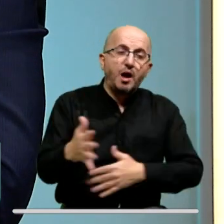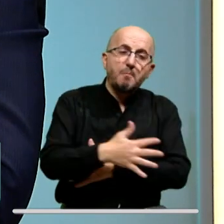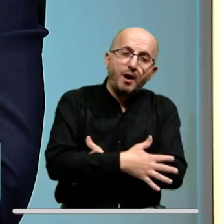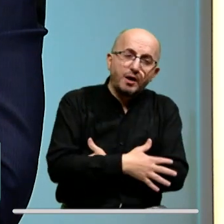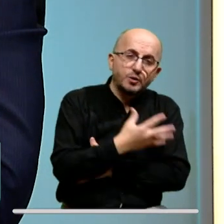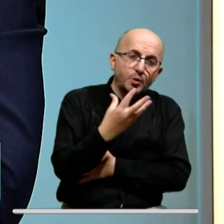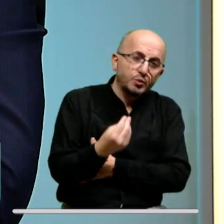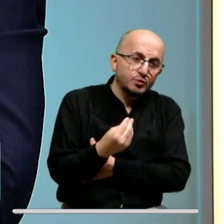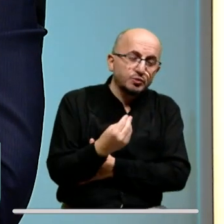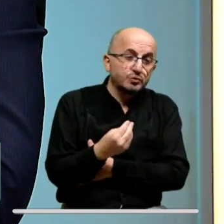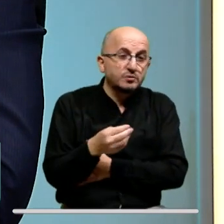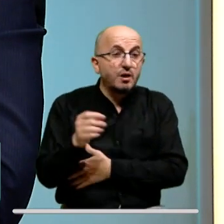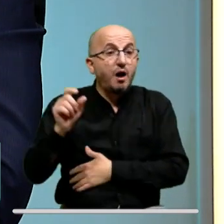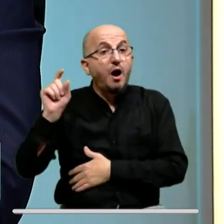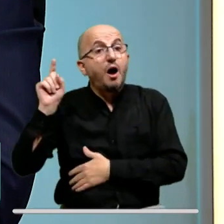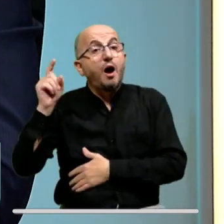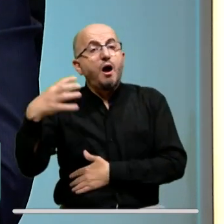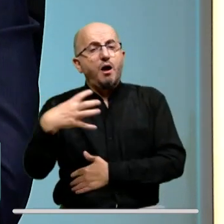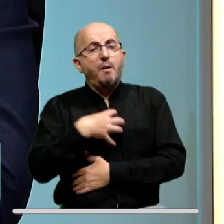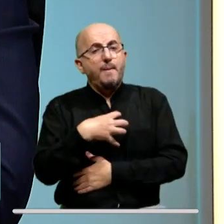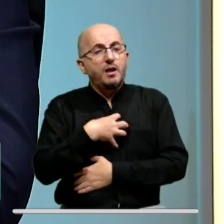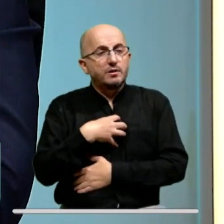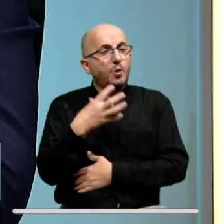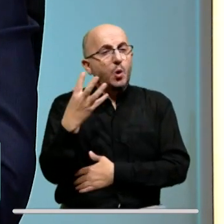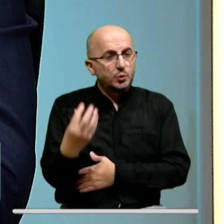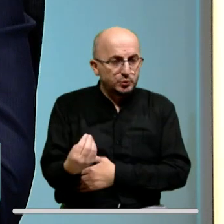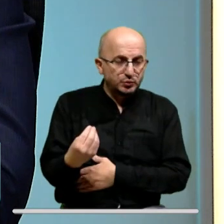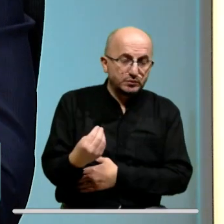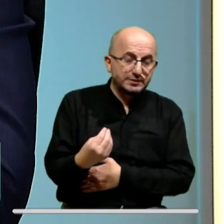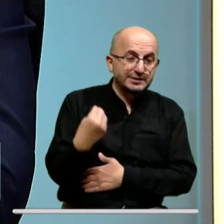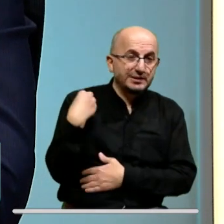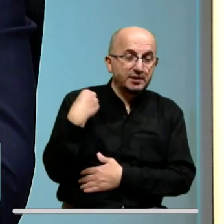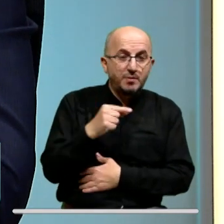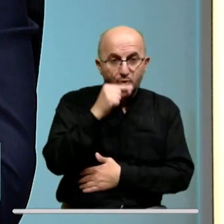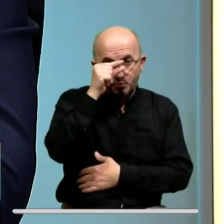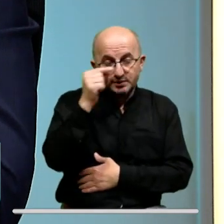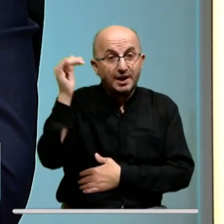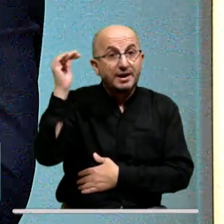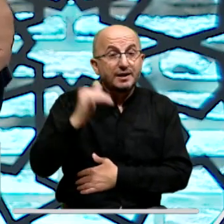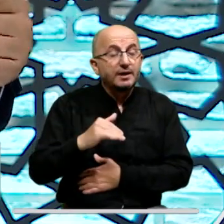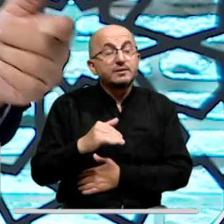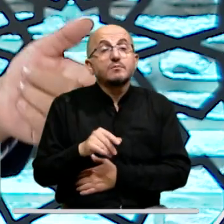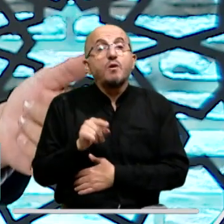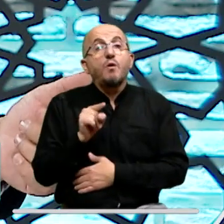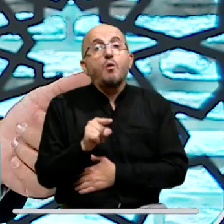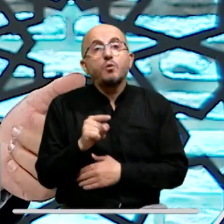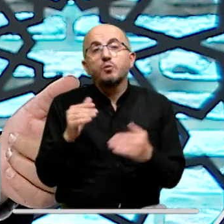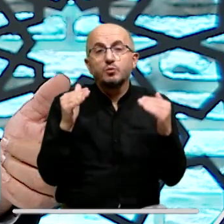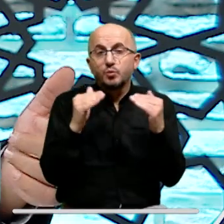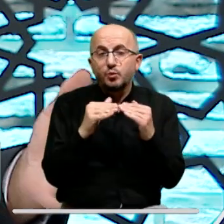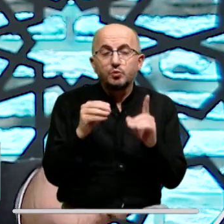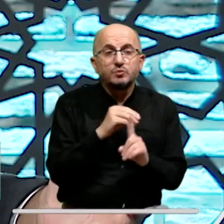olsun yani Allah rızası için yani rica ediyorum. Bak daha yeni Umre'den geldim ben. Ki Umre'de burada, mesela tabi olduğumuz